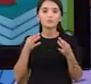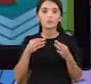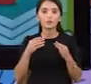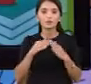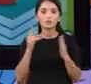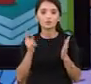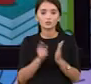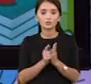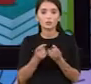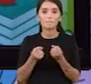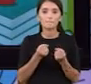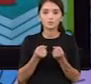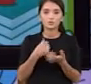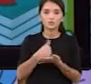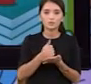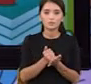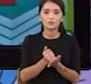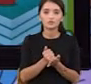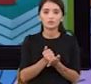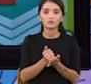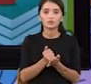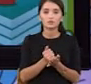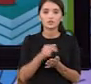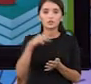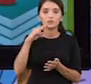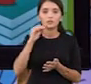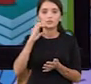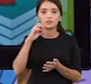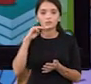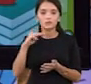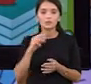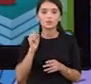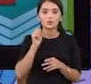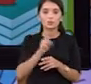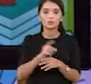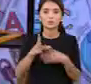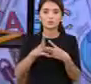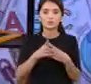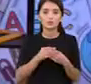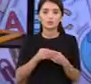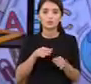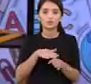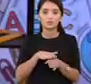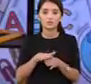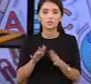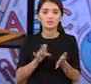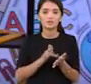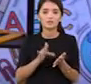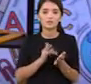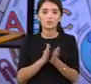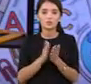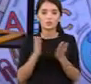shu rivoyatni mustahkamlashda xossizlar bilan test topshiriqlarini birgalikda bajaramiz. Daftaringizni